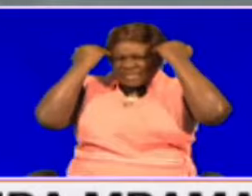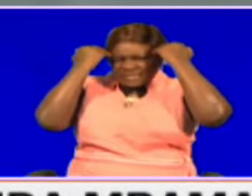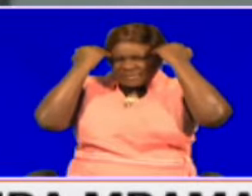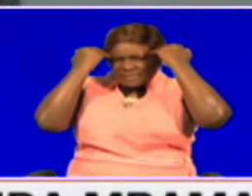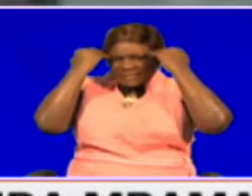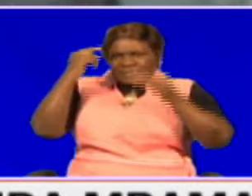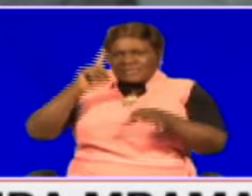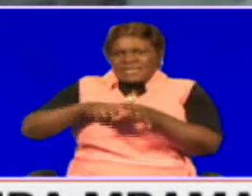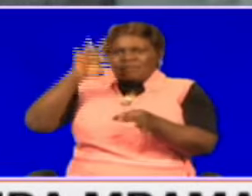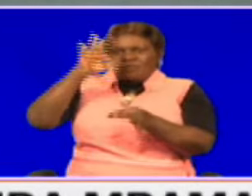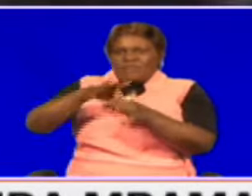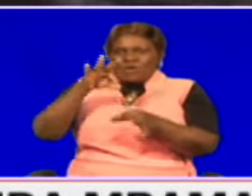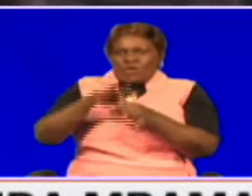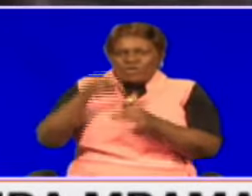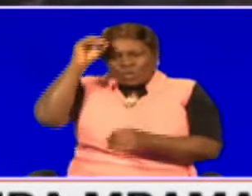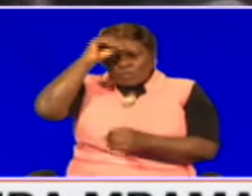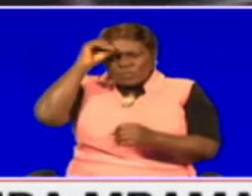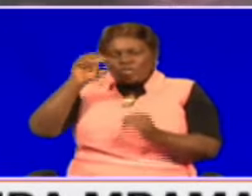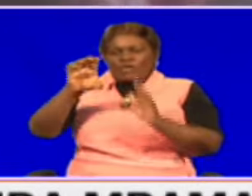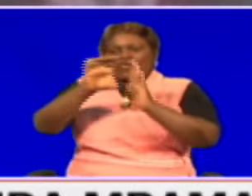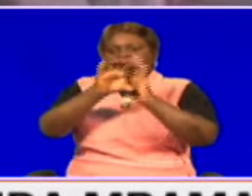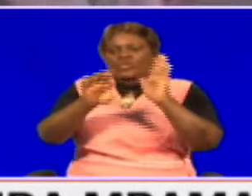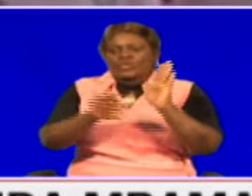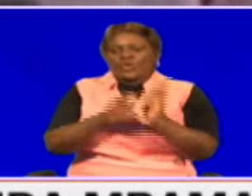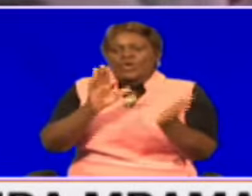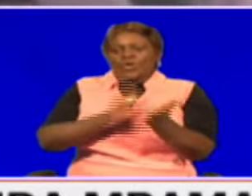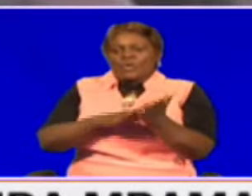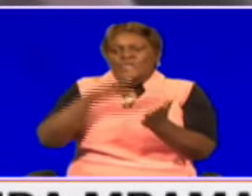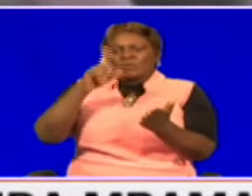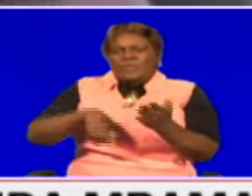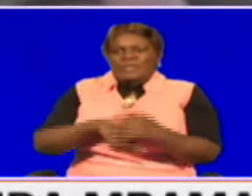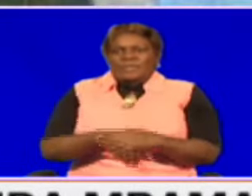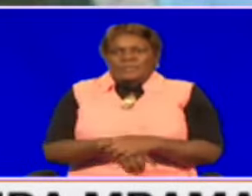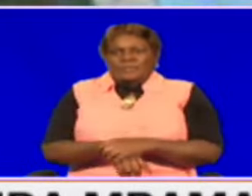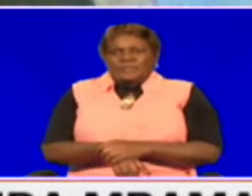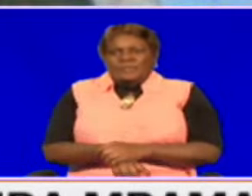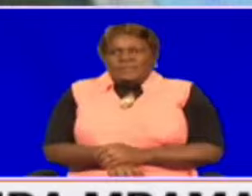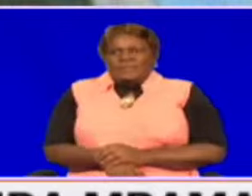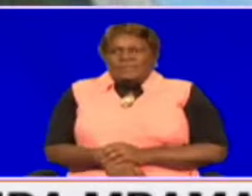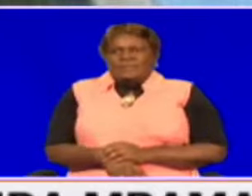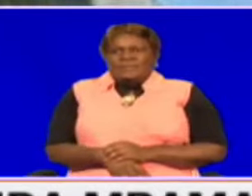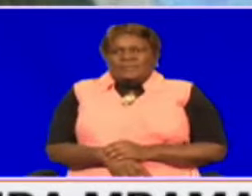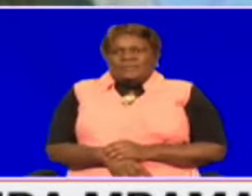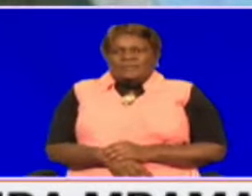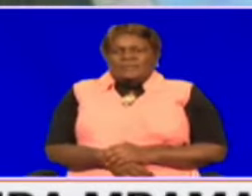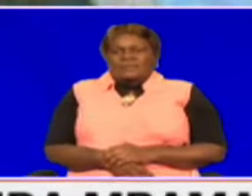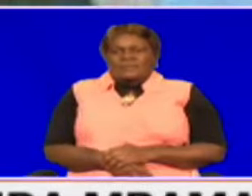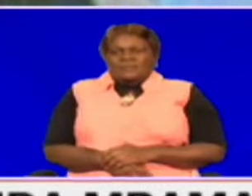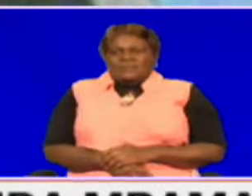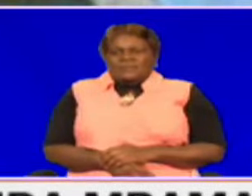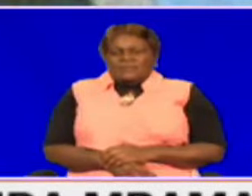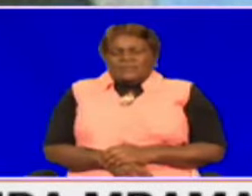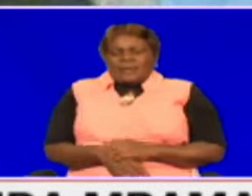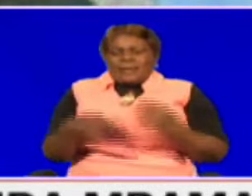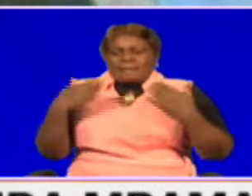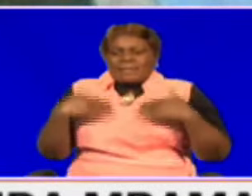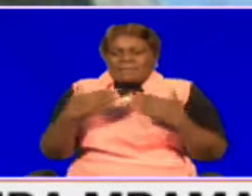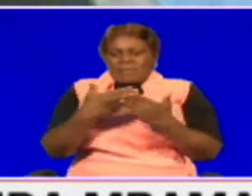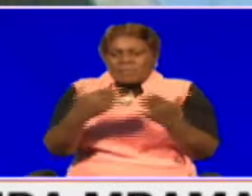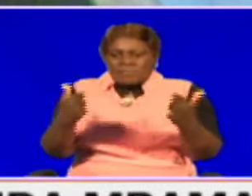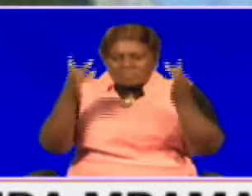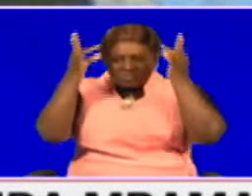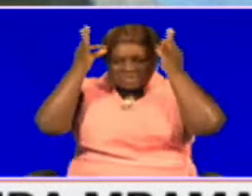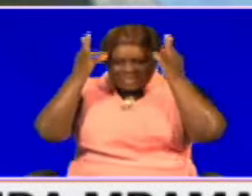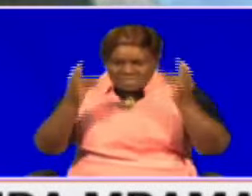katika kura ya maoni kuhusu katiba iliyopendekezwa ya Kenya. The people have made a choice,